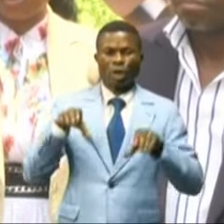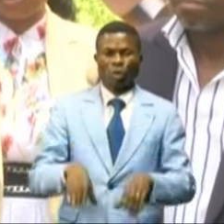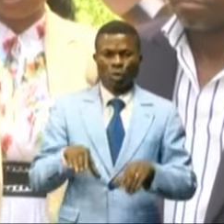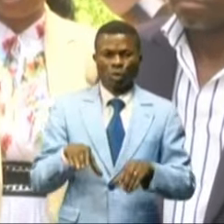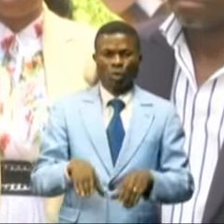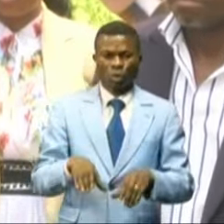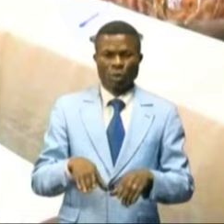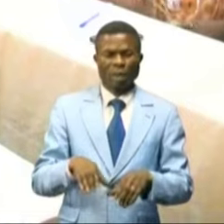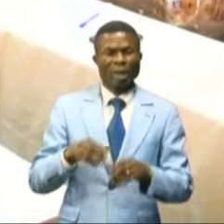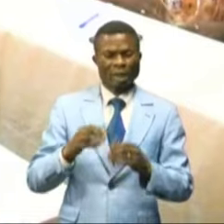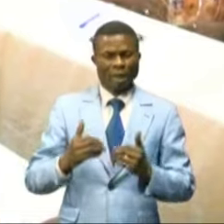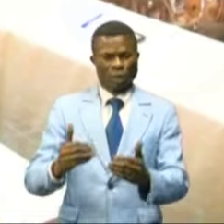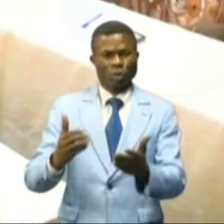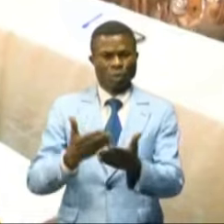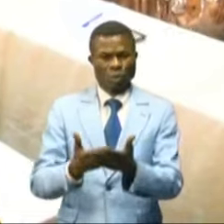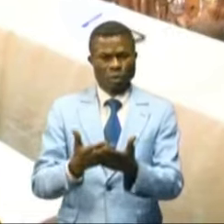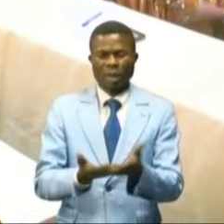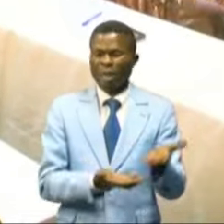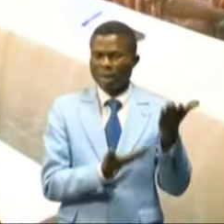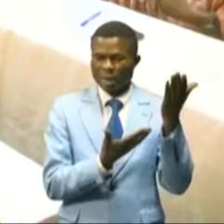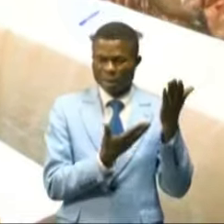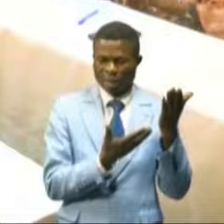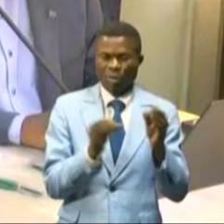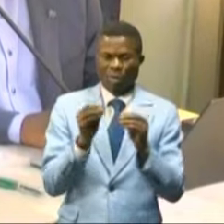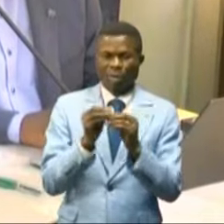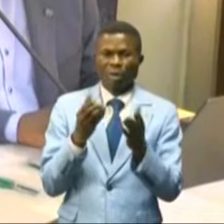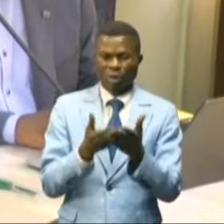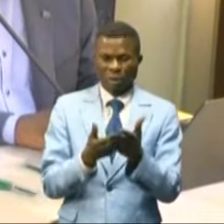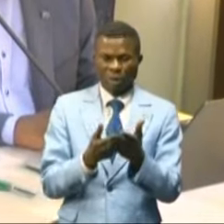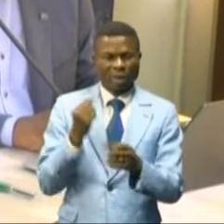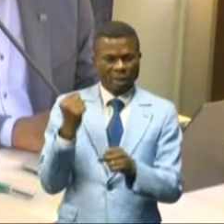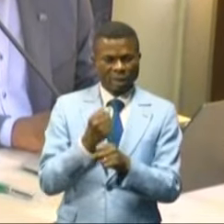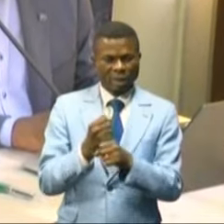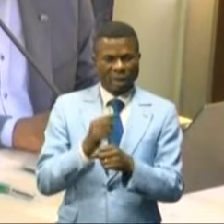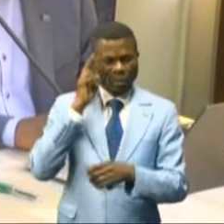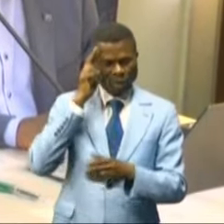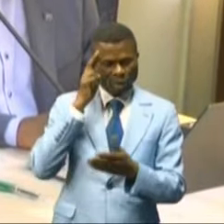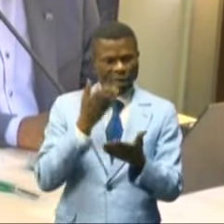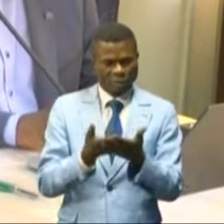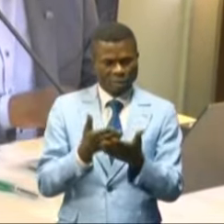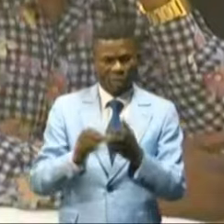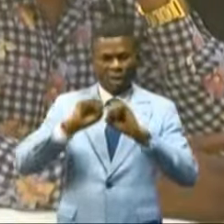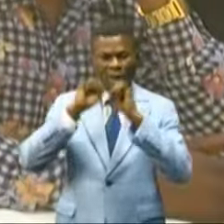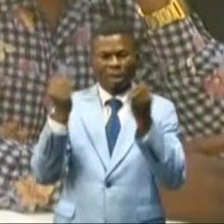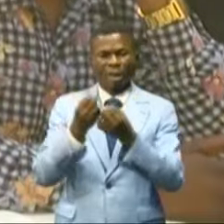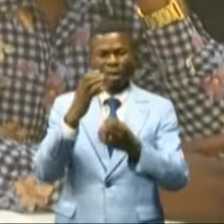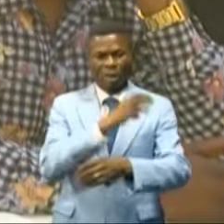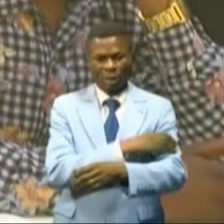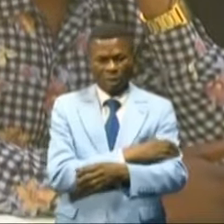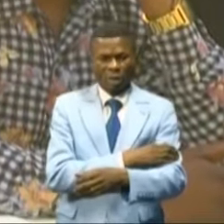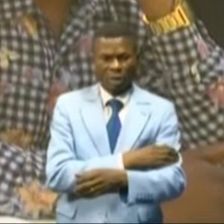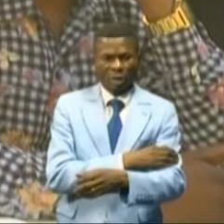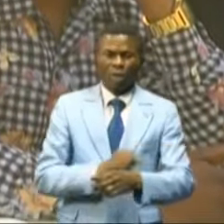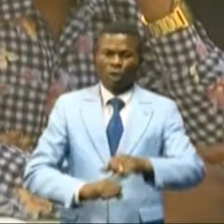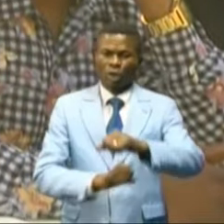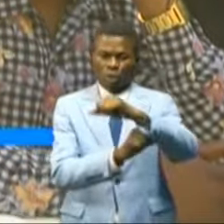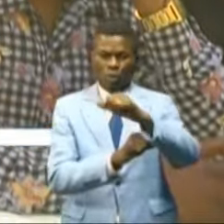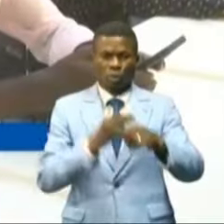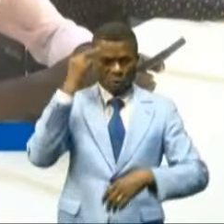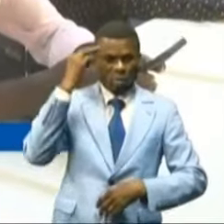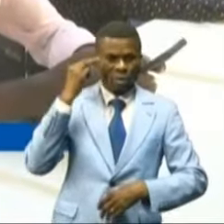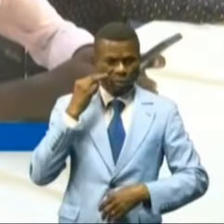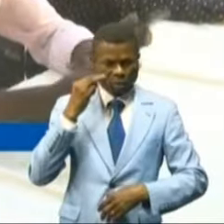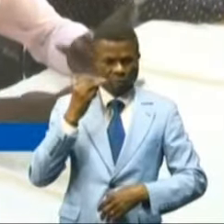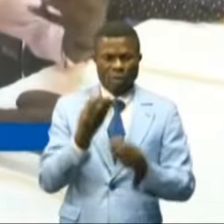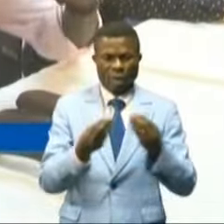etc. Il est important de souligner que ce travail de la société civile doit bénéficier de l'appui de tous pour des